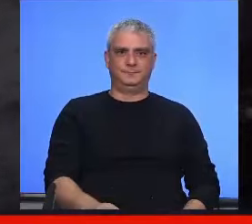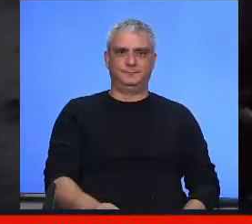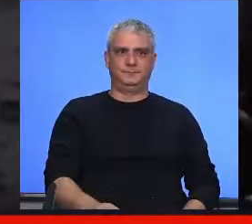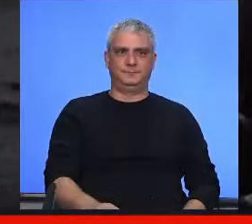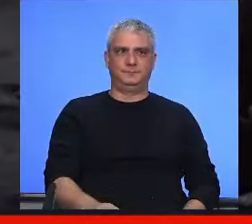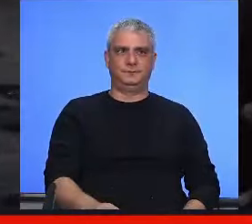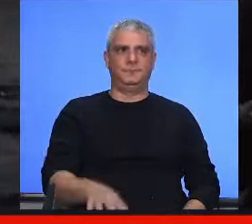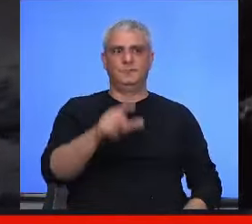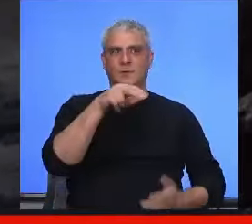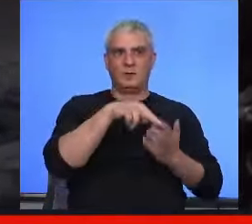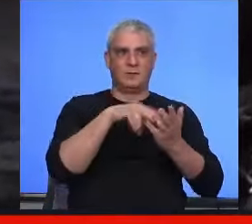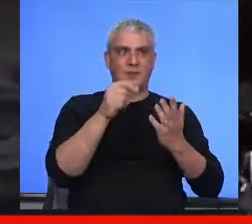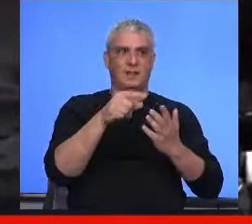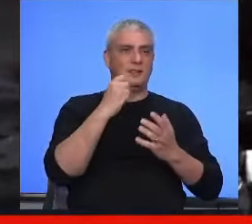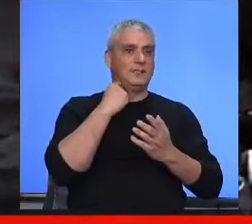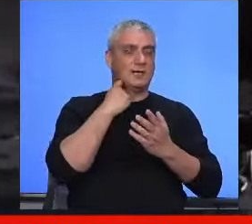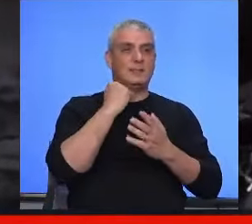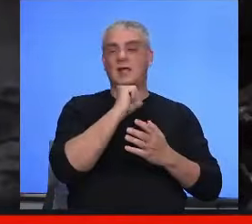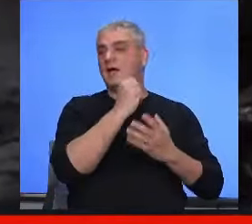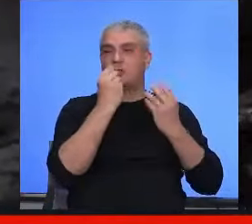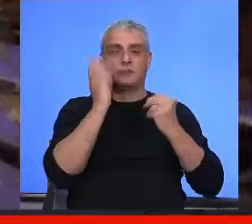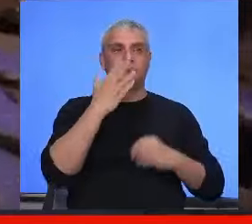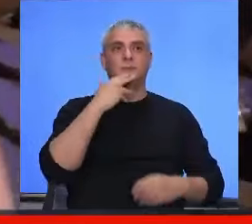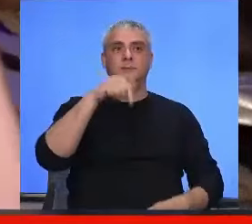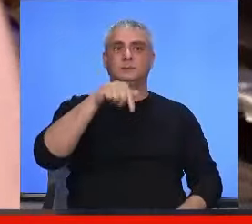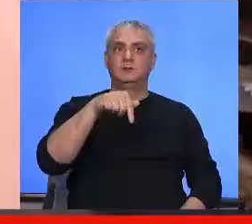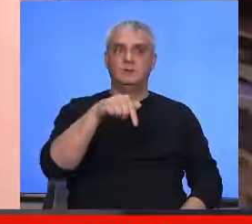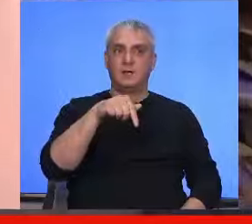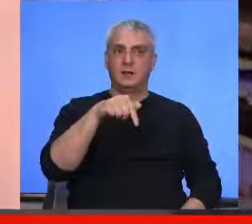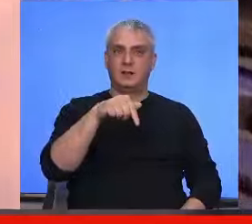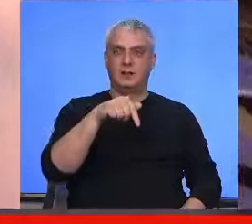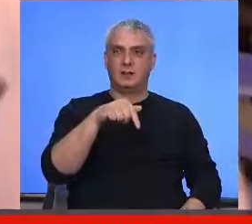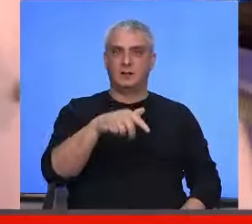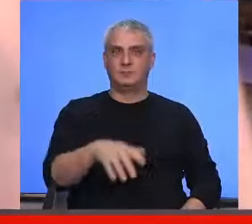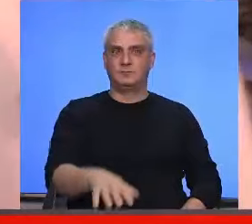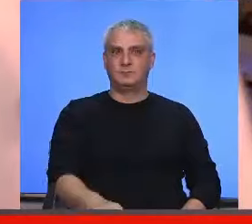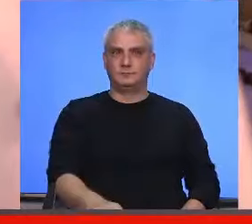אתה עומד עכשיו על יין הכי איכותי שיש בארץ.